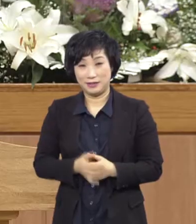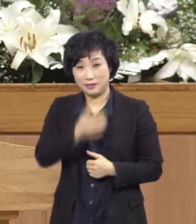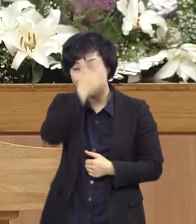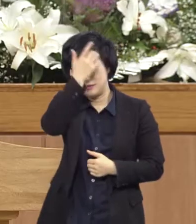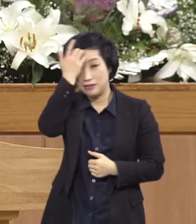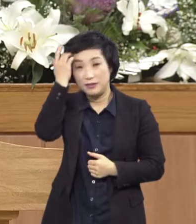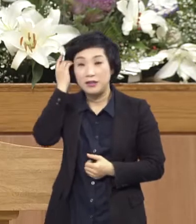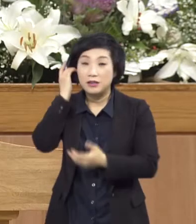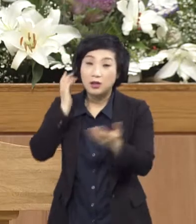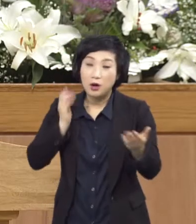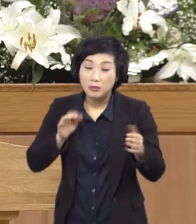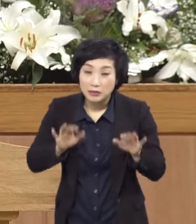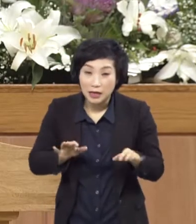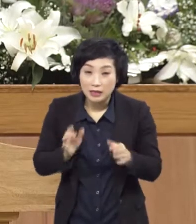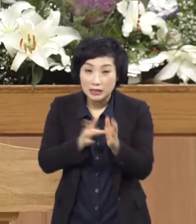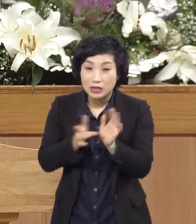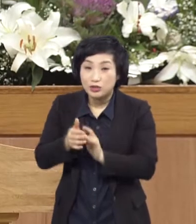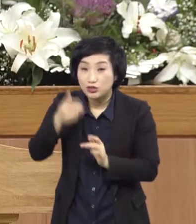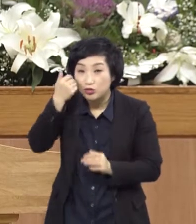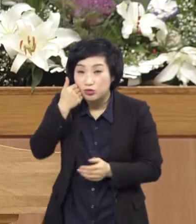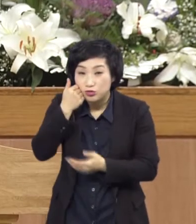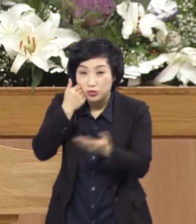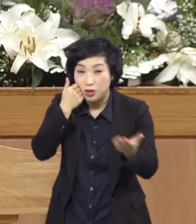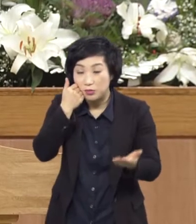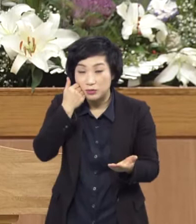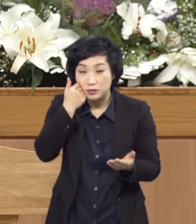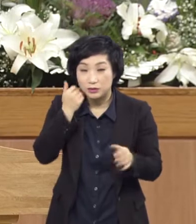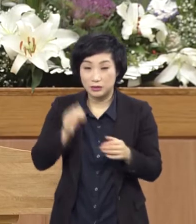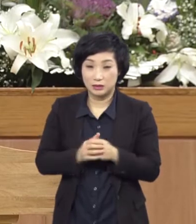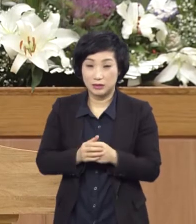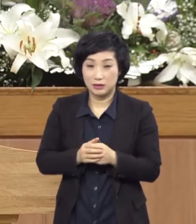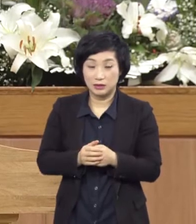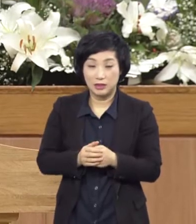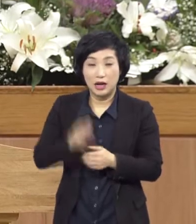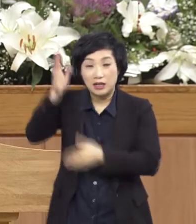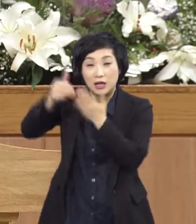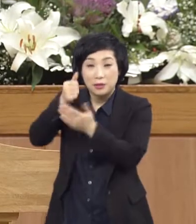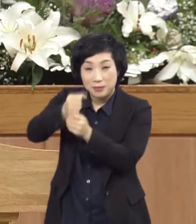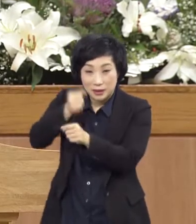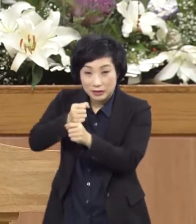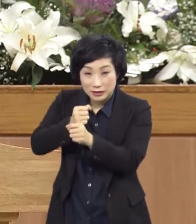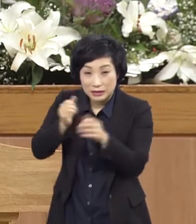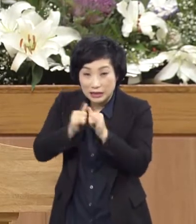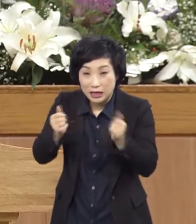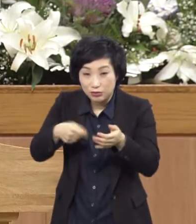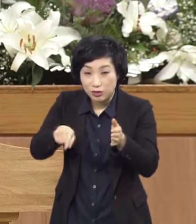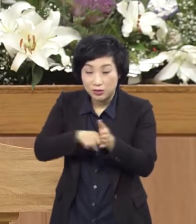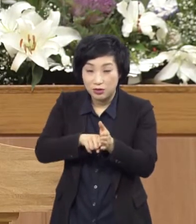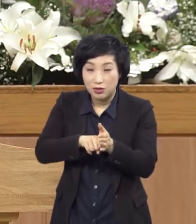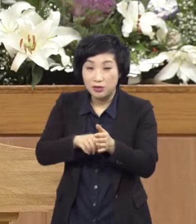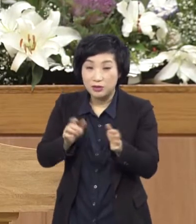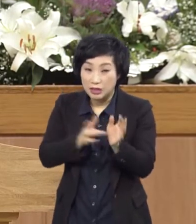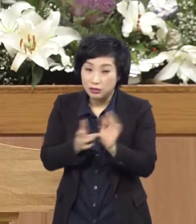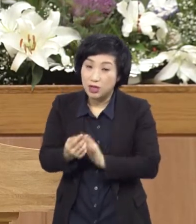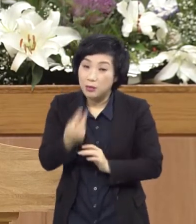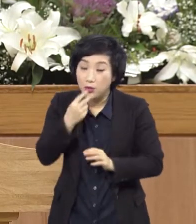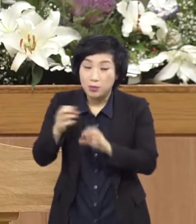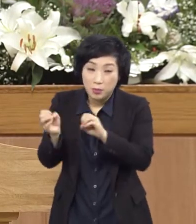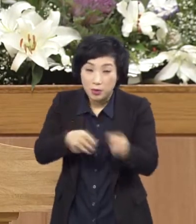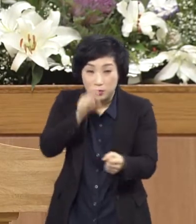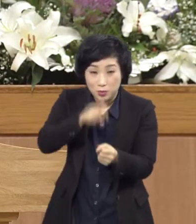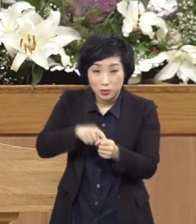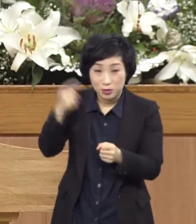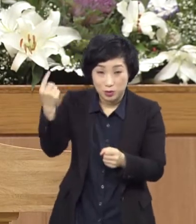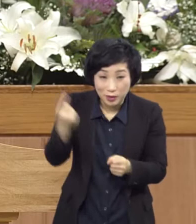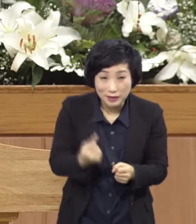그래서 그는 자기가 지은 인간을 위해서 자기의 목숨을 버리러